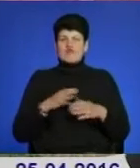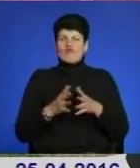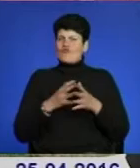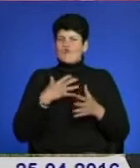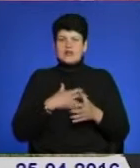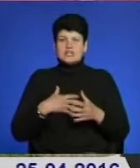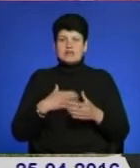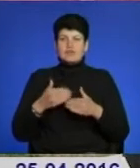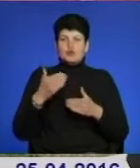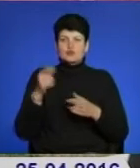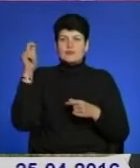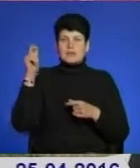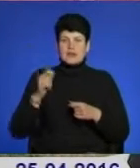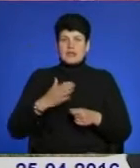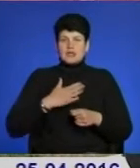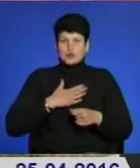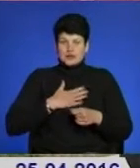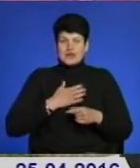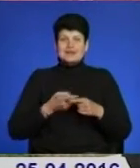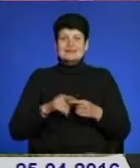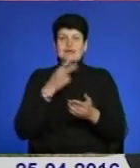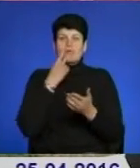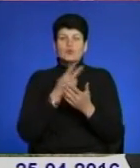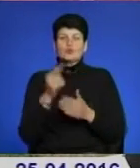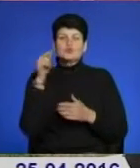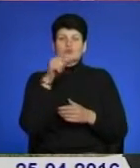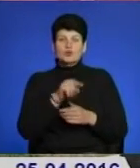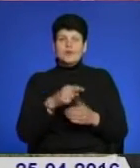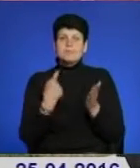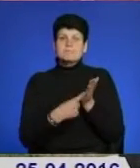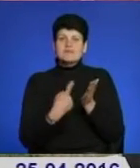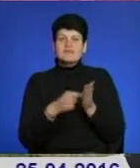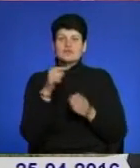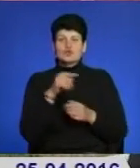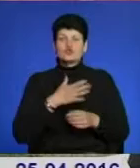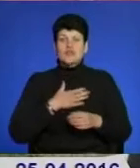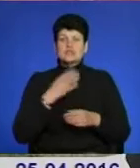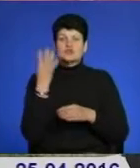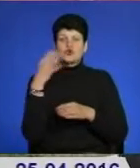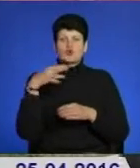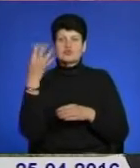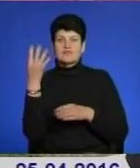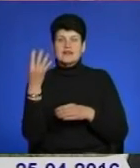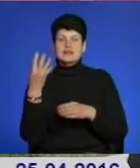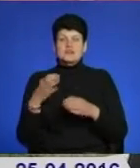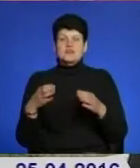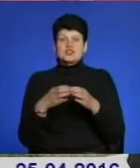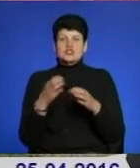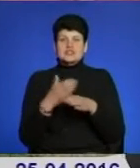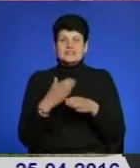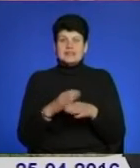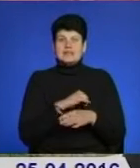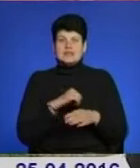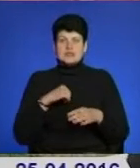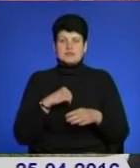до нас вони приїхали. Це є проявом того, що фактично підтвердженням того, що наша 44-та частина – одна із найбоєздатніших